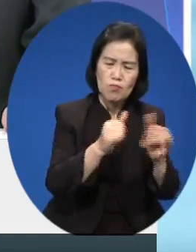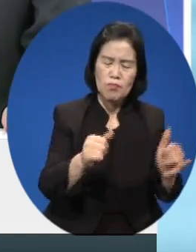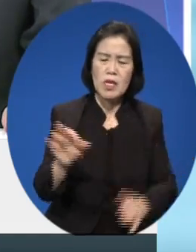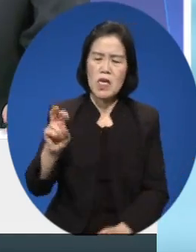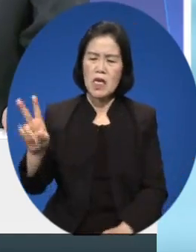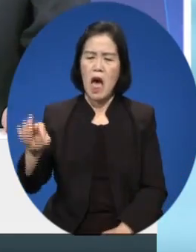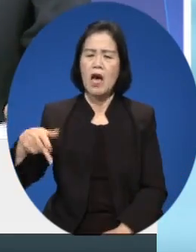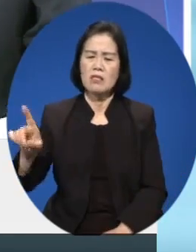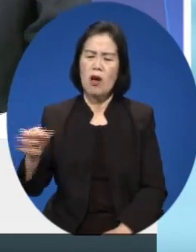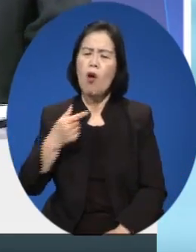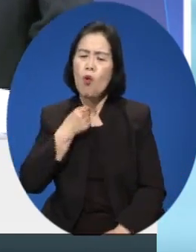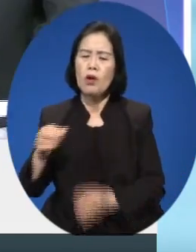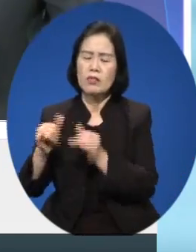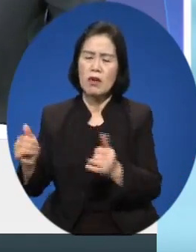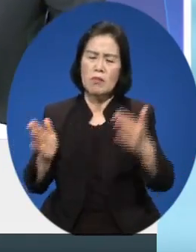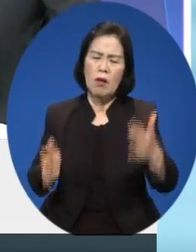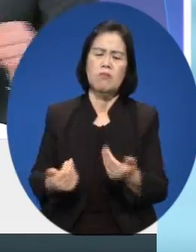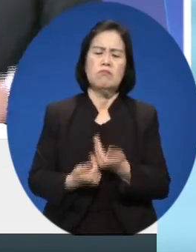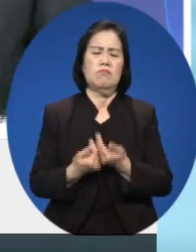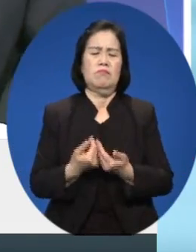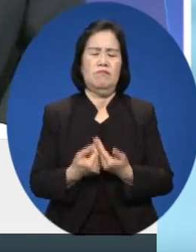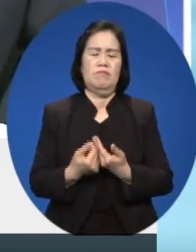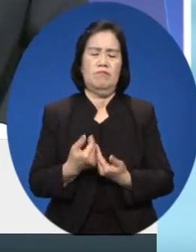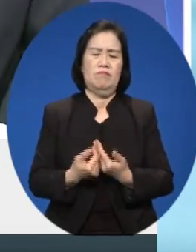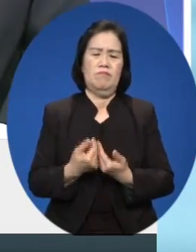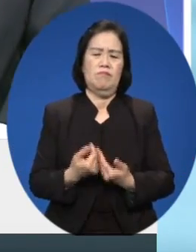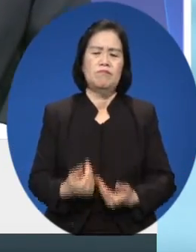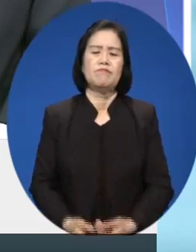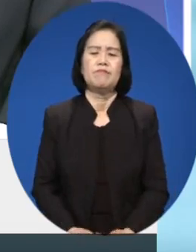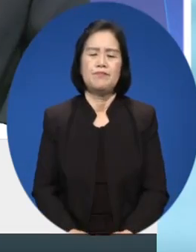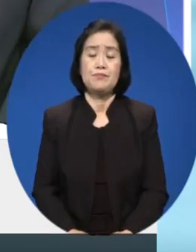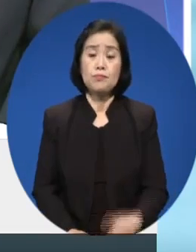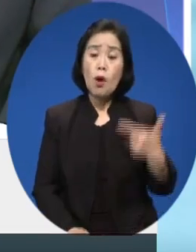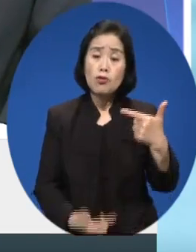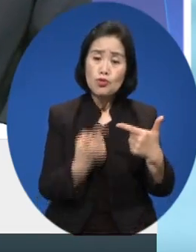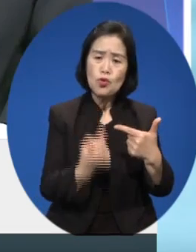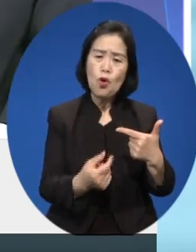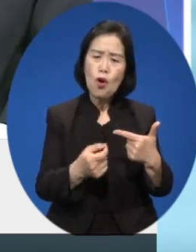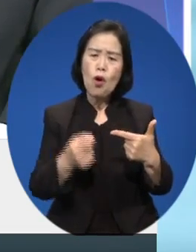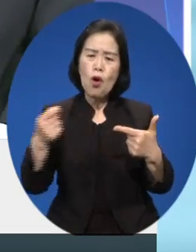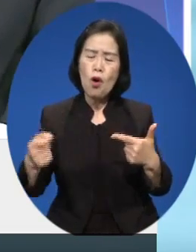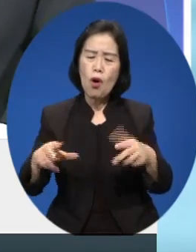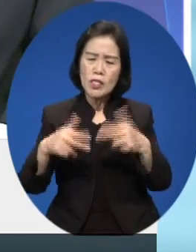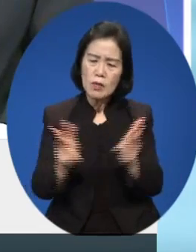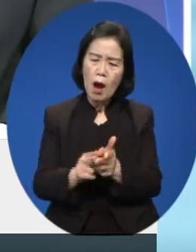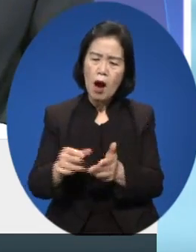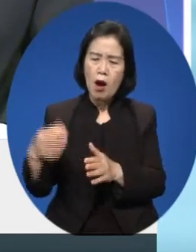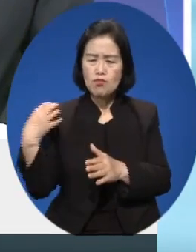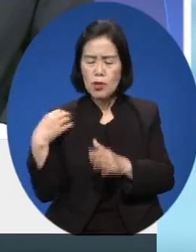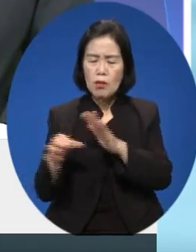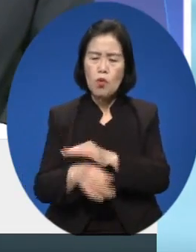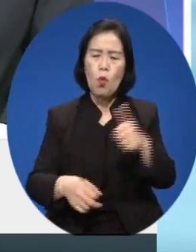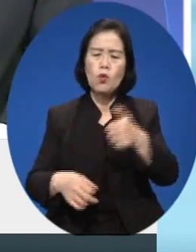향을 원하는 주민들 간의 갈등이 생긴 거죠 또 6호선 연장 사업의 지방 부담금 중에서 50%